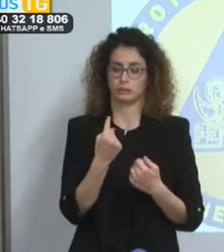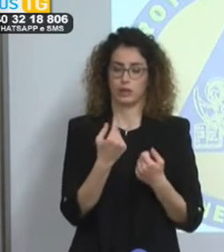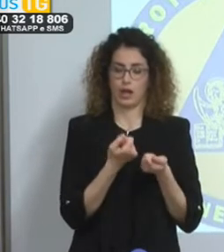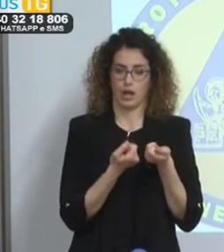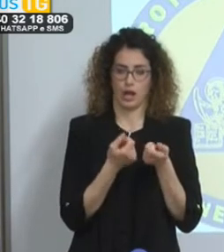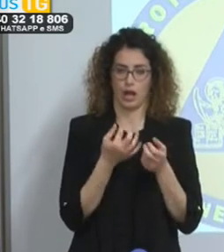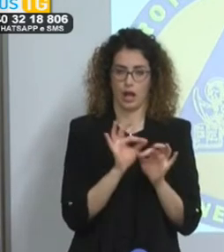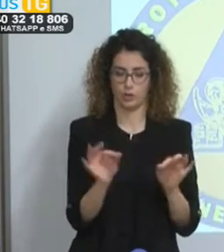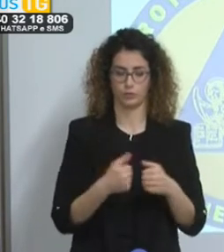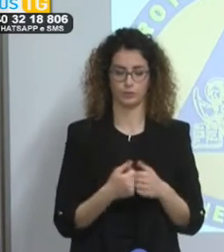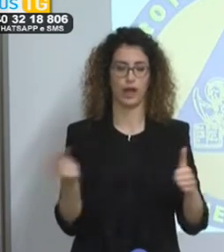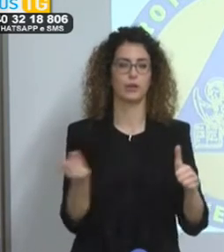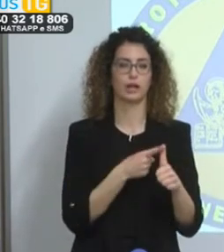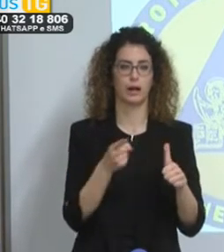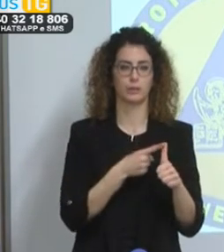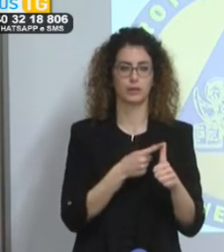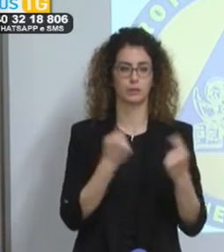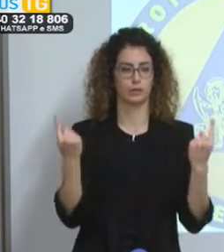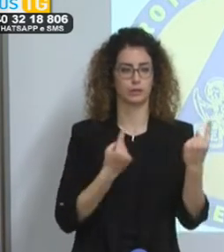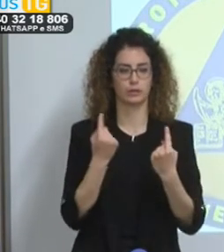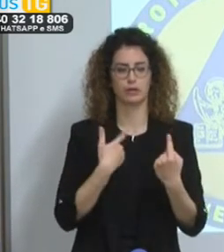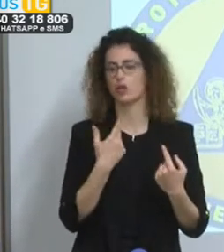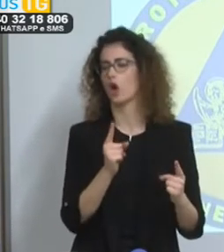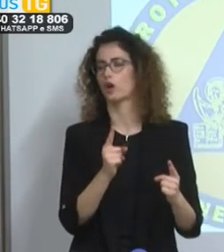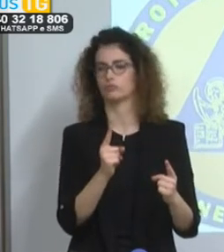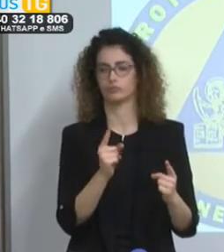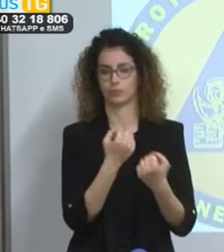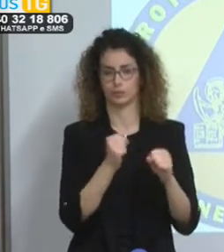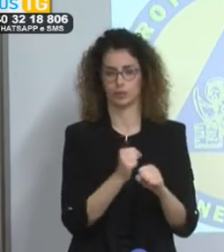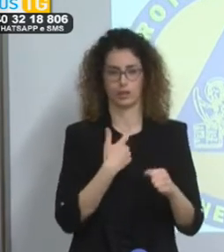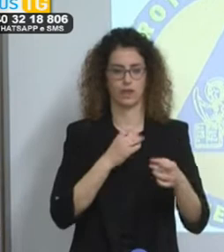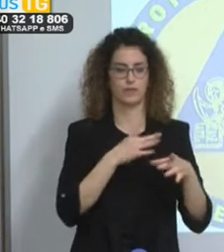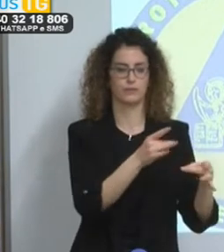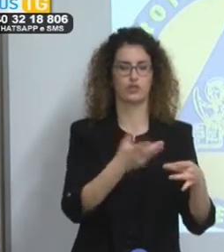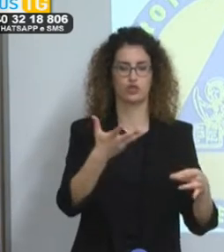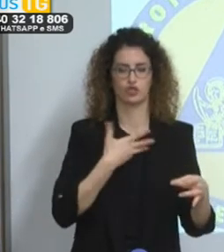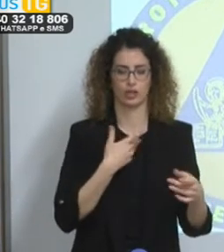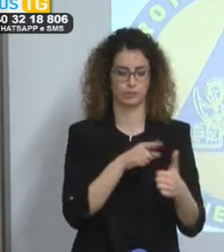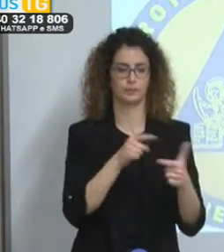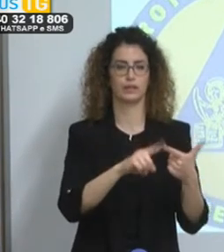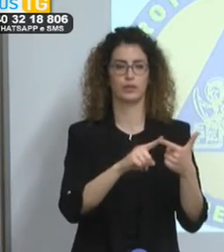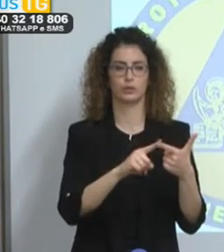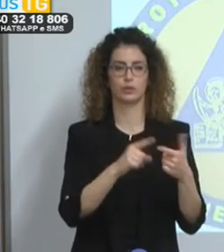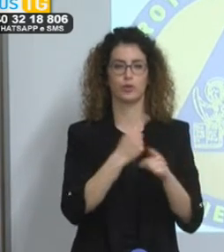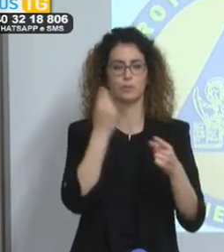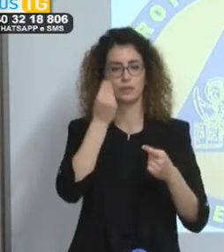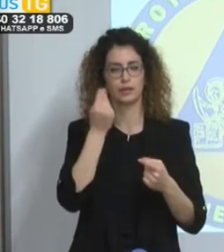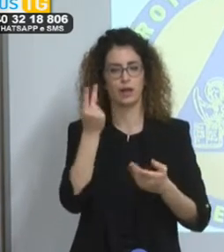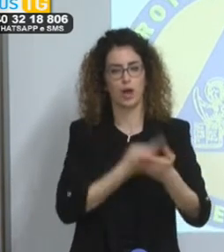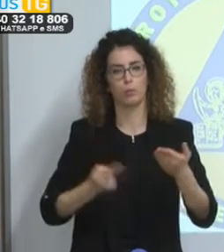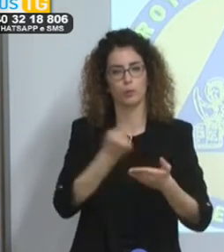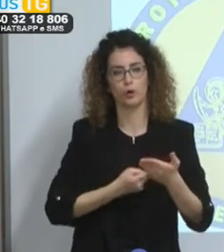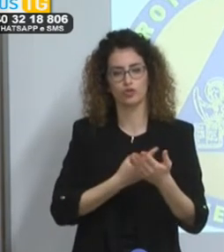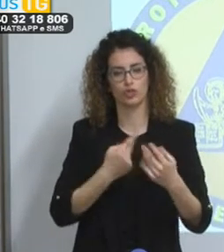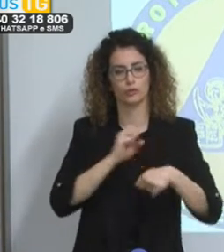Il primo, che non dobbiamo negare l'evidenza, cioè l'infezione c'è. Il secondo, che dobbiamo pensare a un progetto di convivenza.